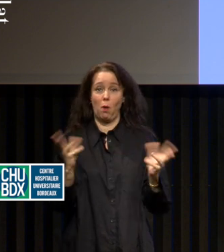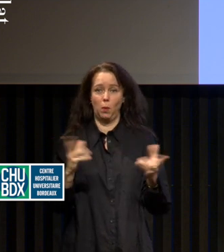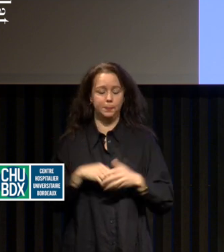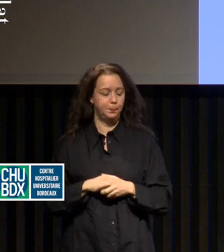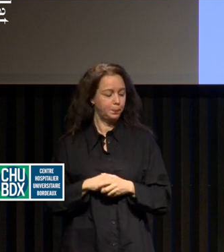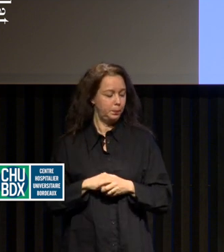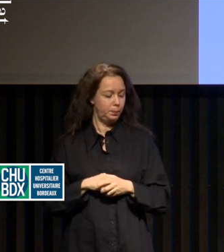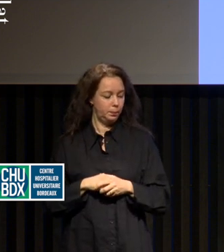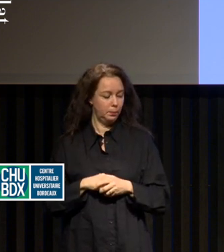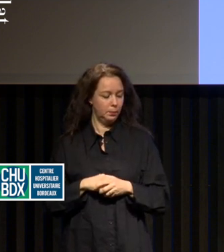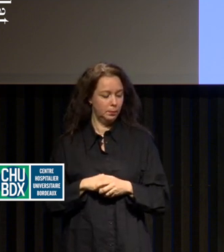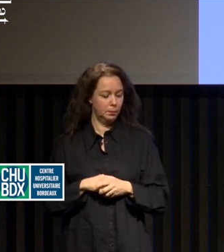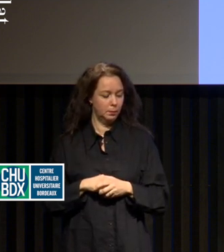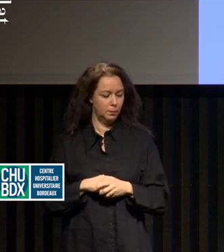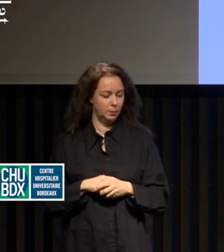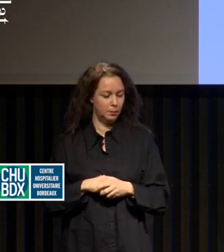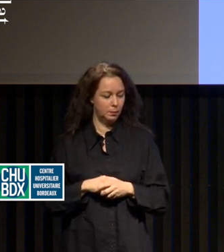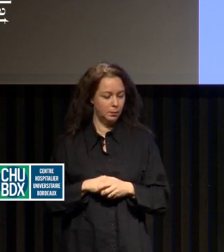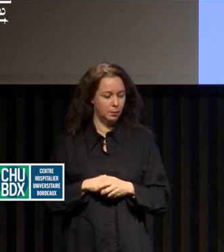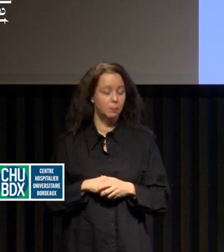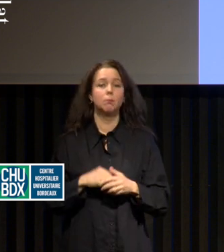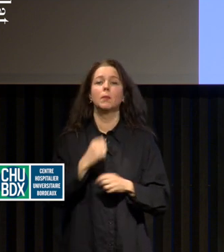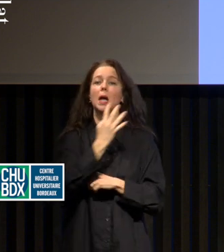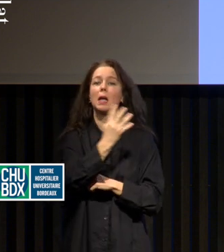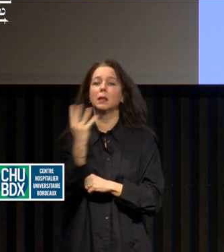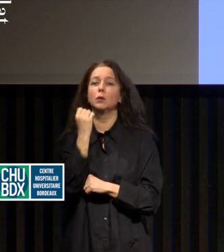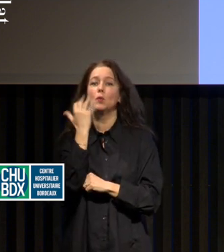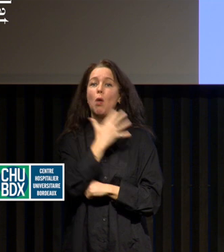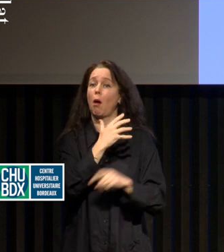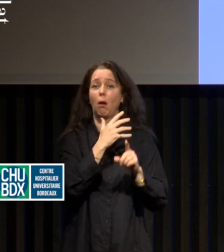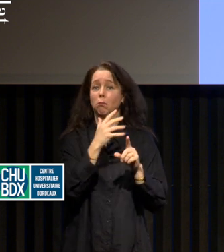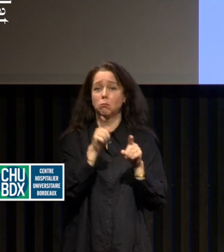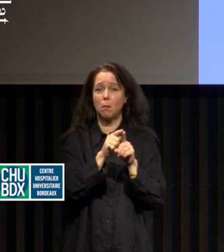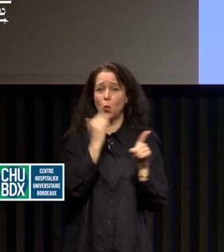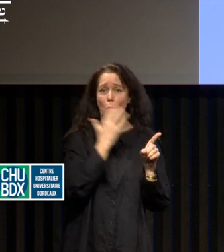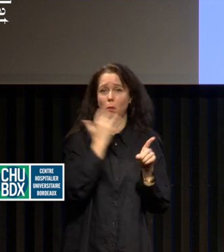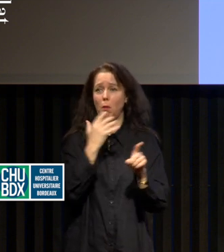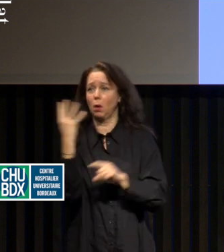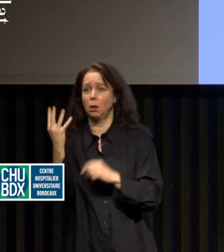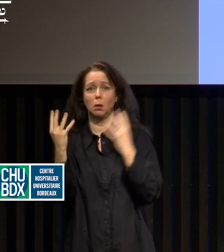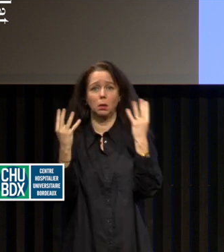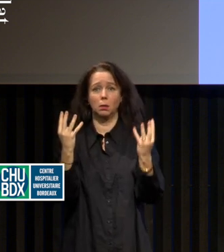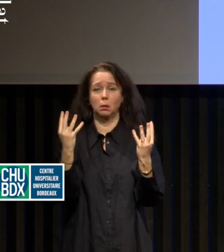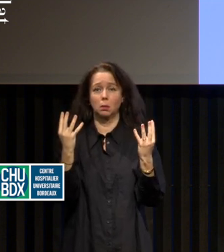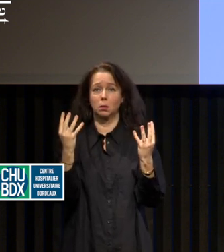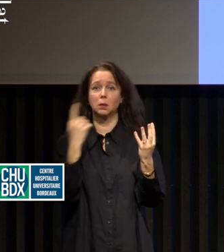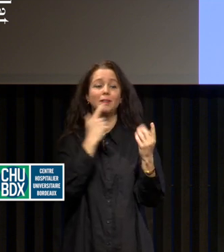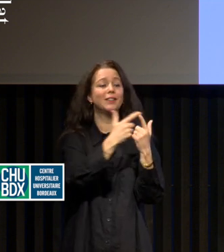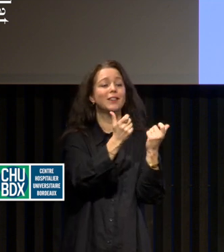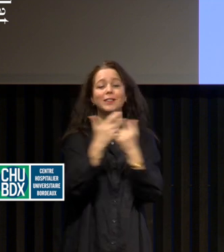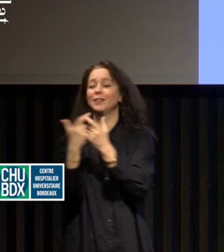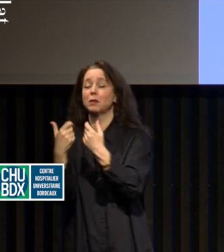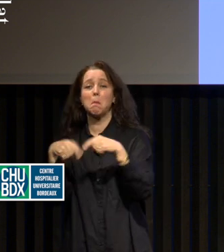c'est que vous avez quatre couleurs dans les deux microbiotes. Donc, il y a la même diversité. En